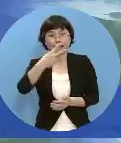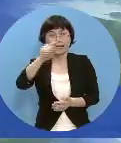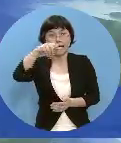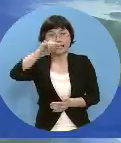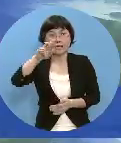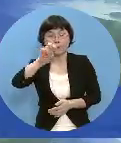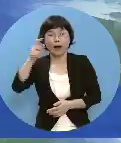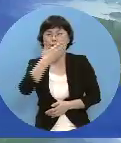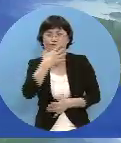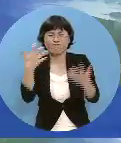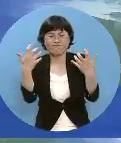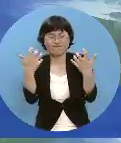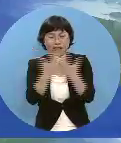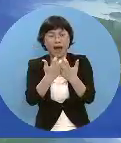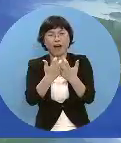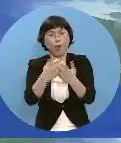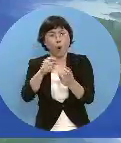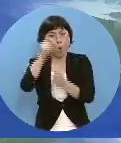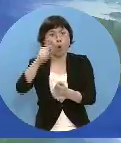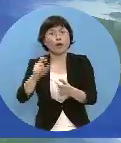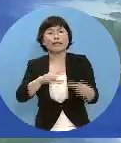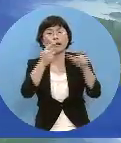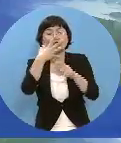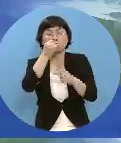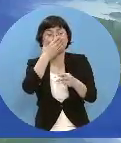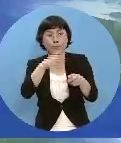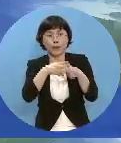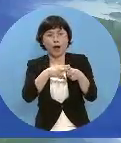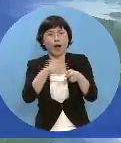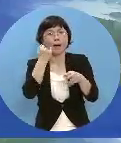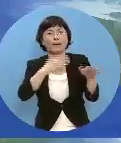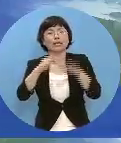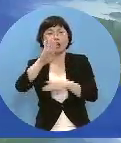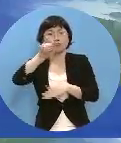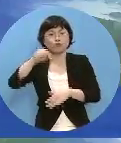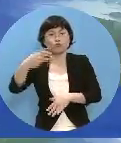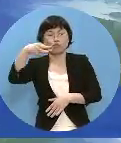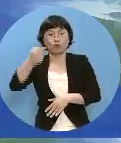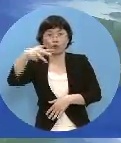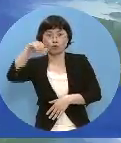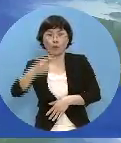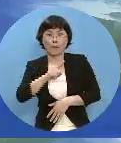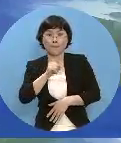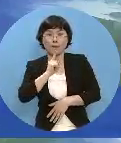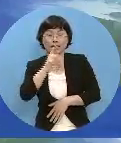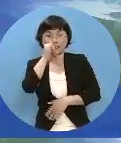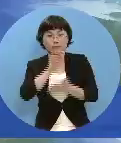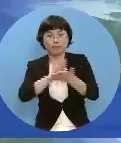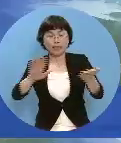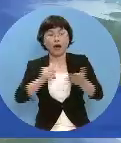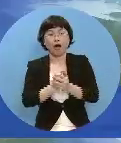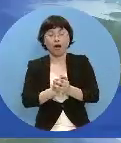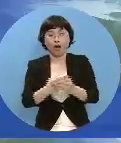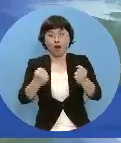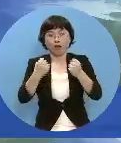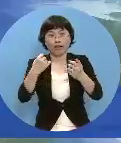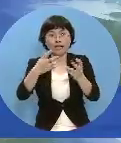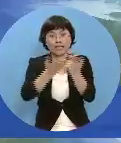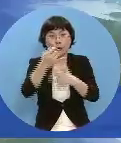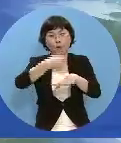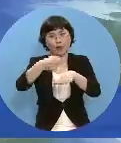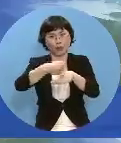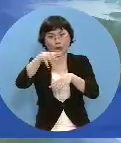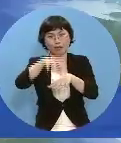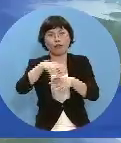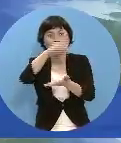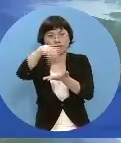다시마는 영양이 풍부한 장수식품으로 바다의 불로초라 부릅니다. 건강해선 완도에서는 막바지 다시마 수확이